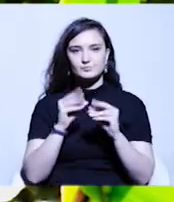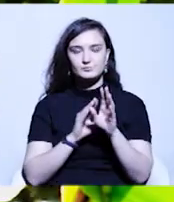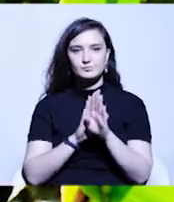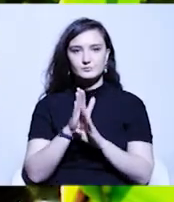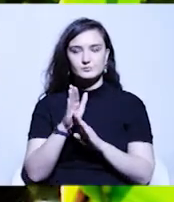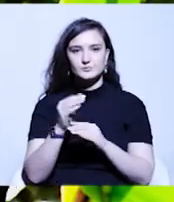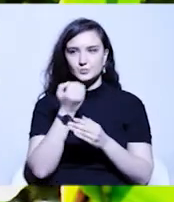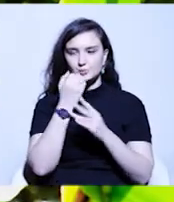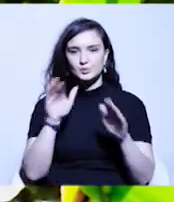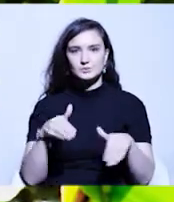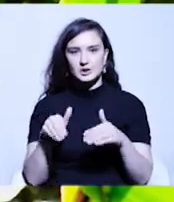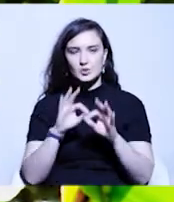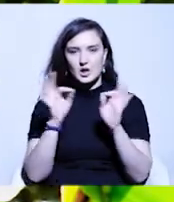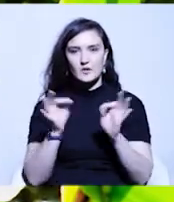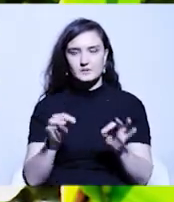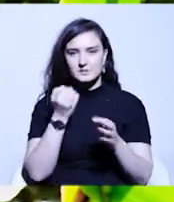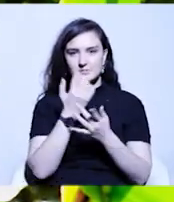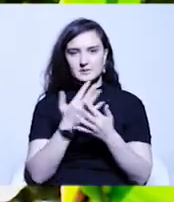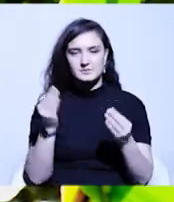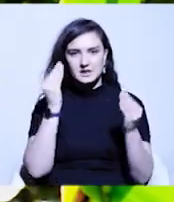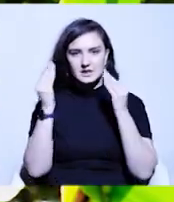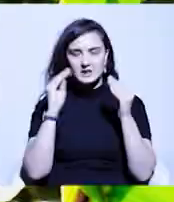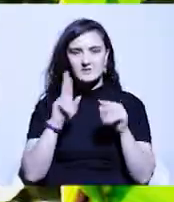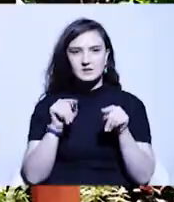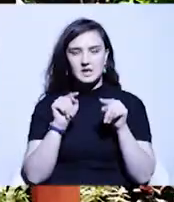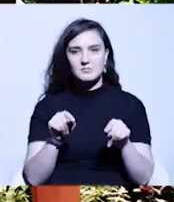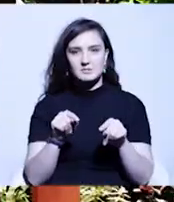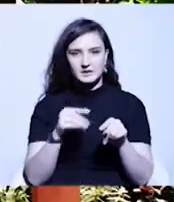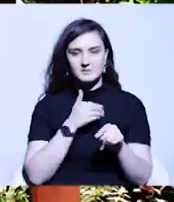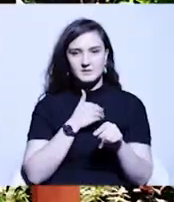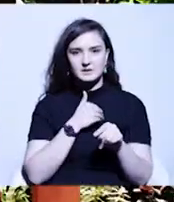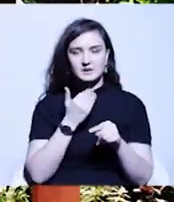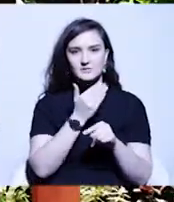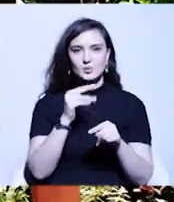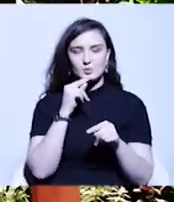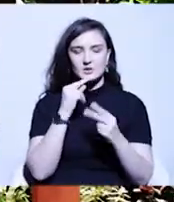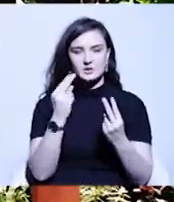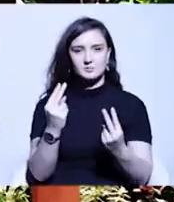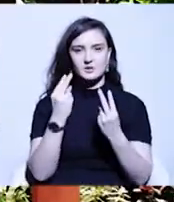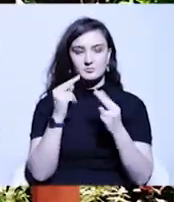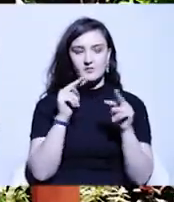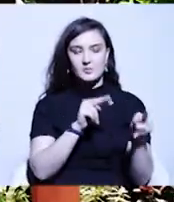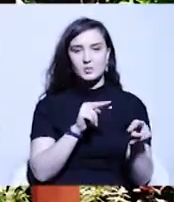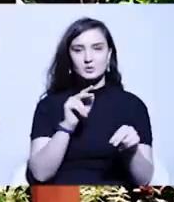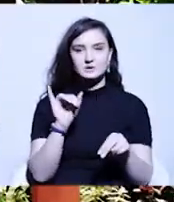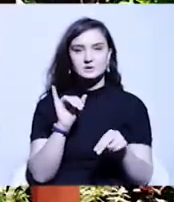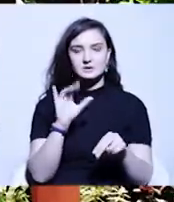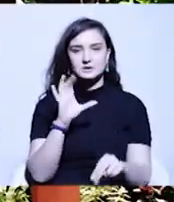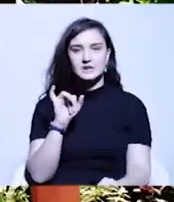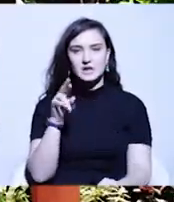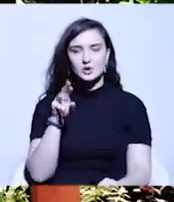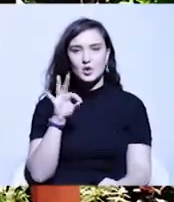ისეთი უსაგნო ხელოვნების ნიმუშების განხილვა და ამ მხრივ მინდა თქვენი ყურადღება მივაპყრო საი